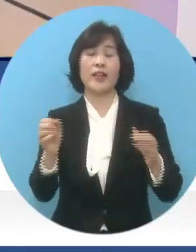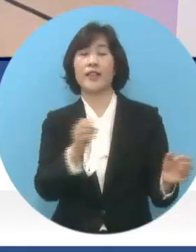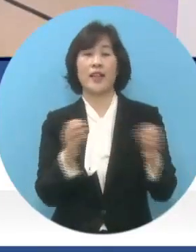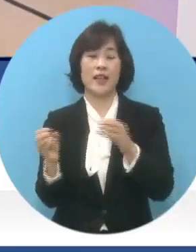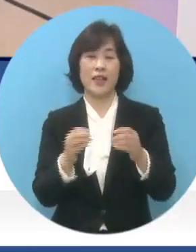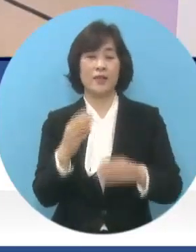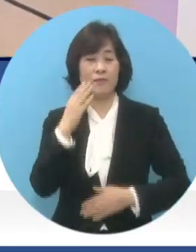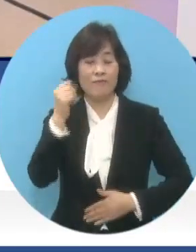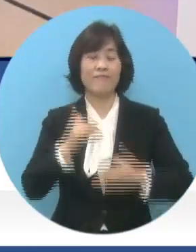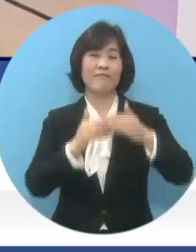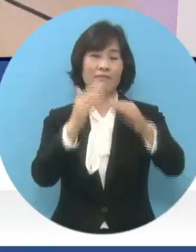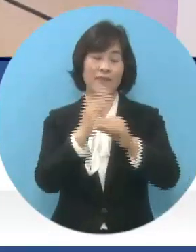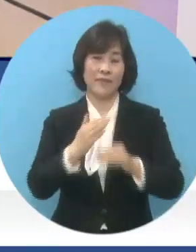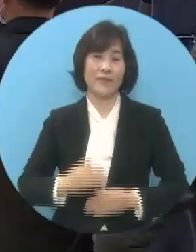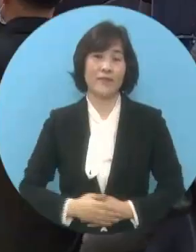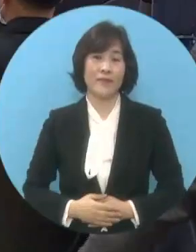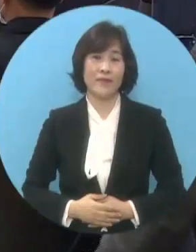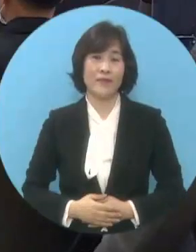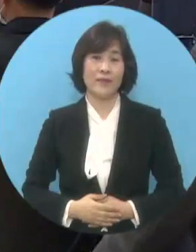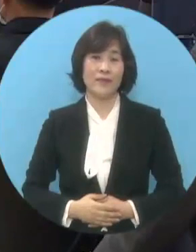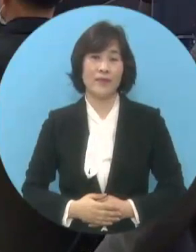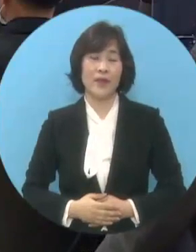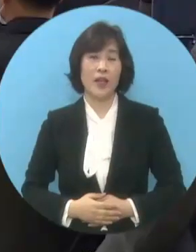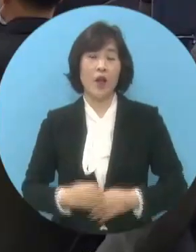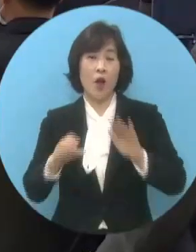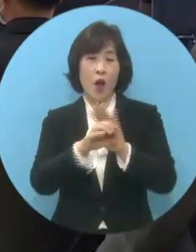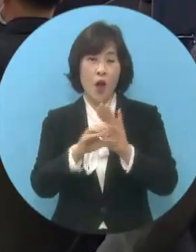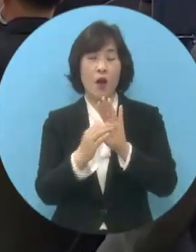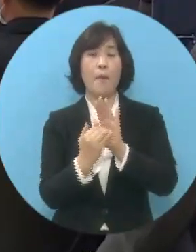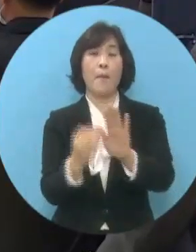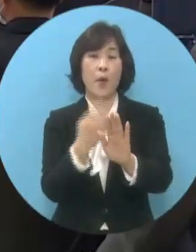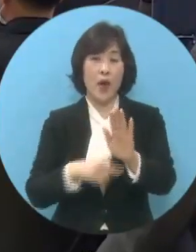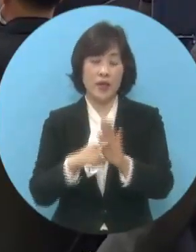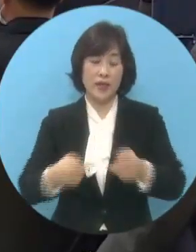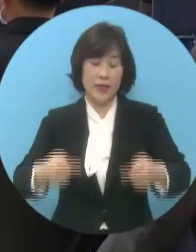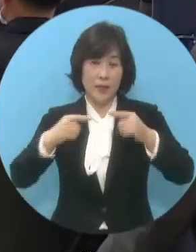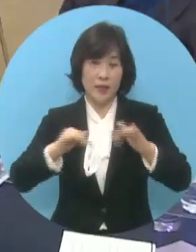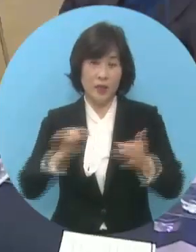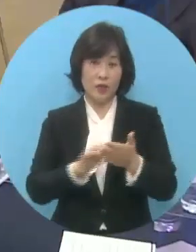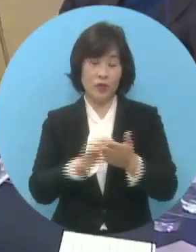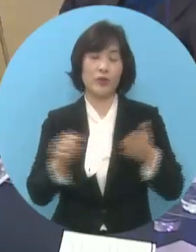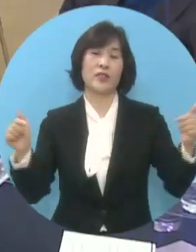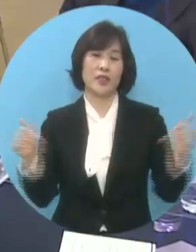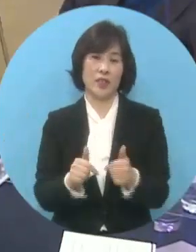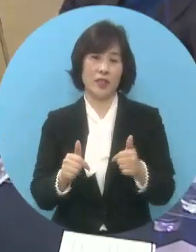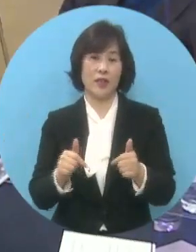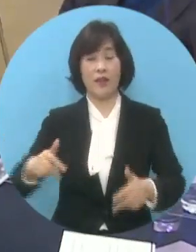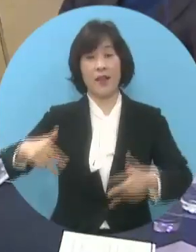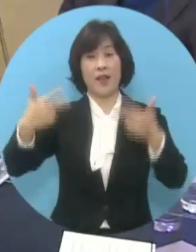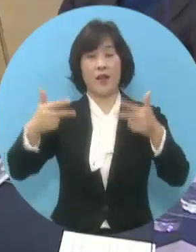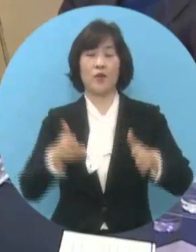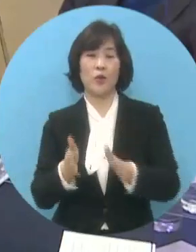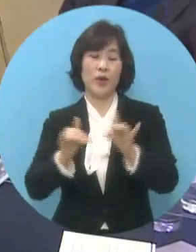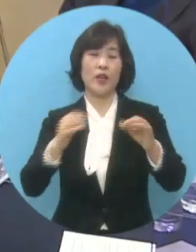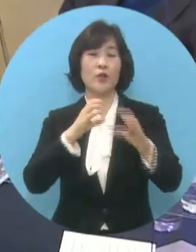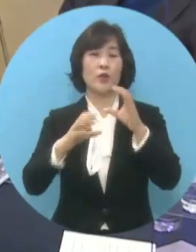대화가 순조롭게 이어지고 있습니다. 도는 코로나19 예방을 위해 현장 인원을 최소화하고 영상으로